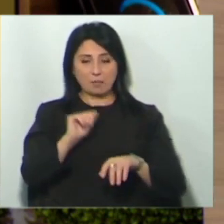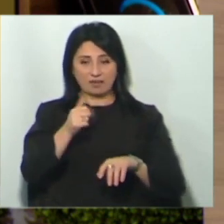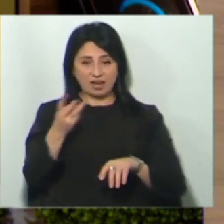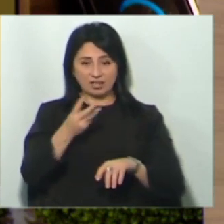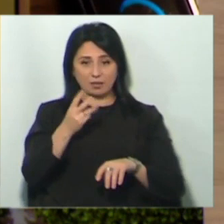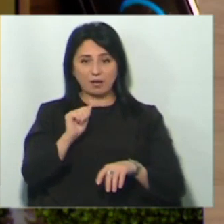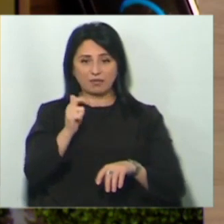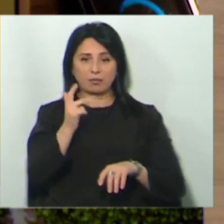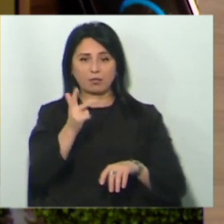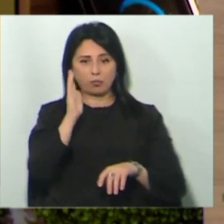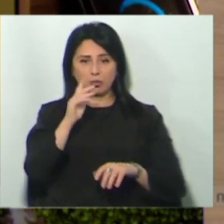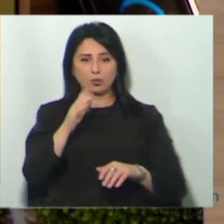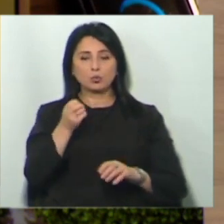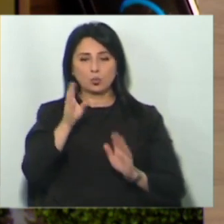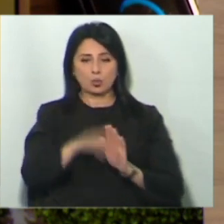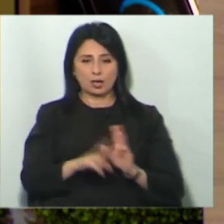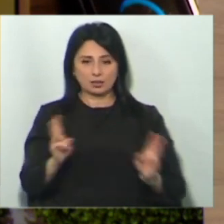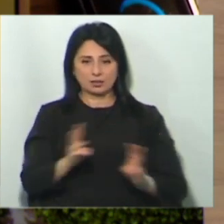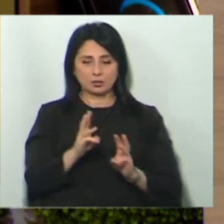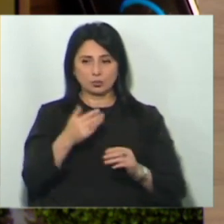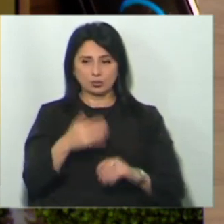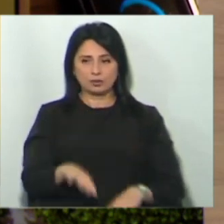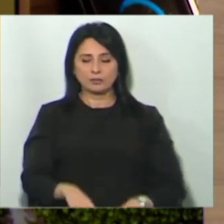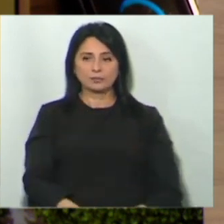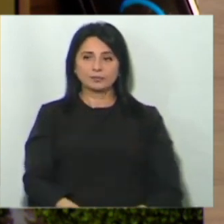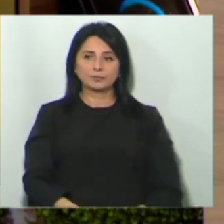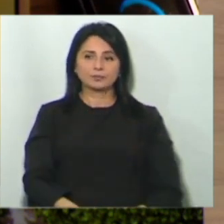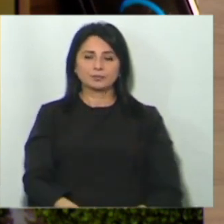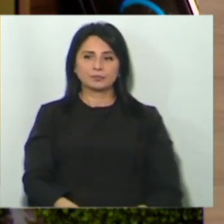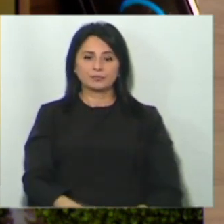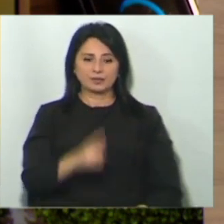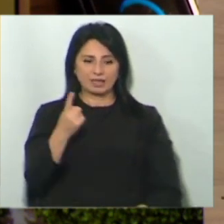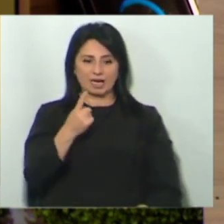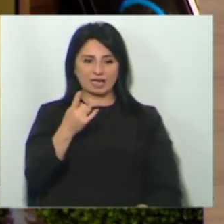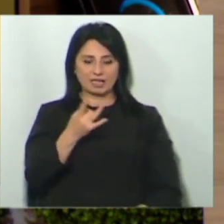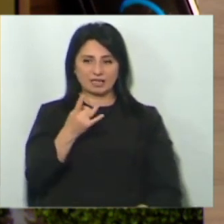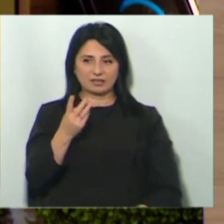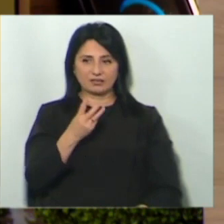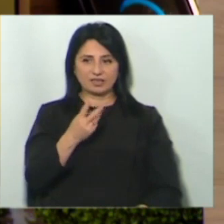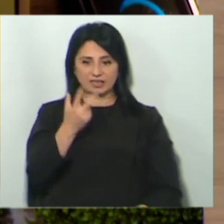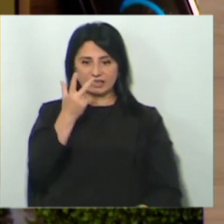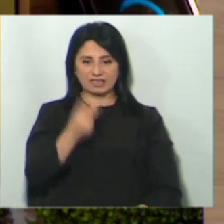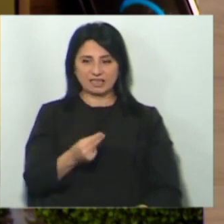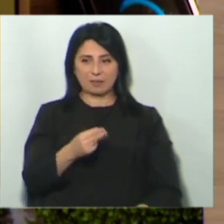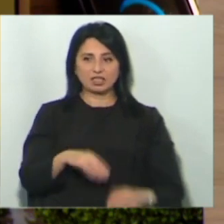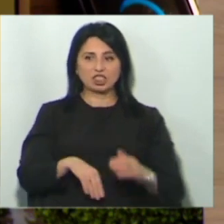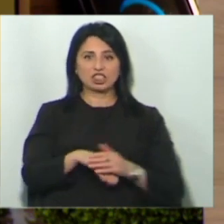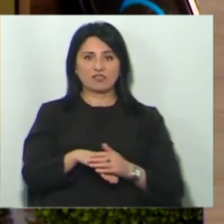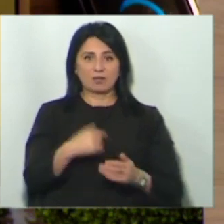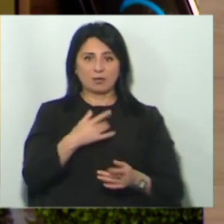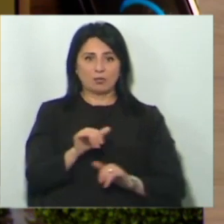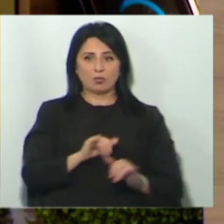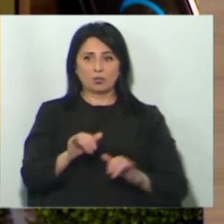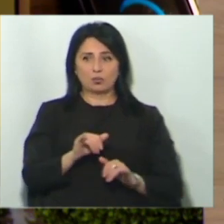და ძირითადი პრობლემები არის ხოლმე სულ ის, რომ ერთხელს დაიწვება, სულ სამი დღე აქვს შეგულება, ოთხი დღე